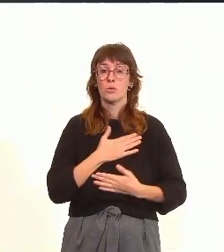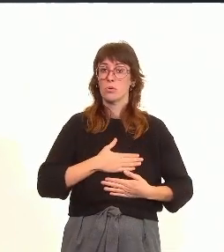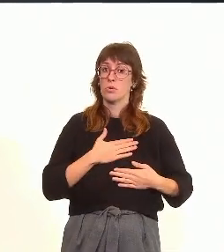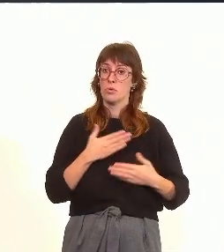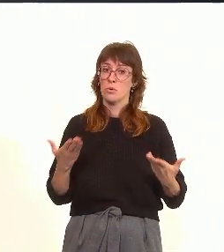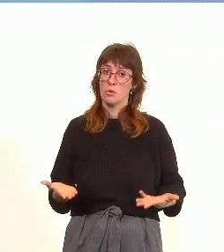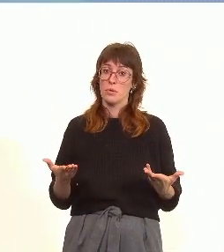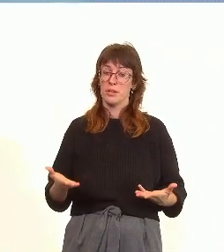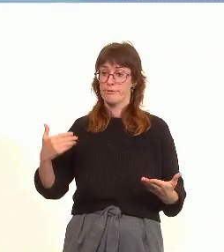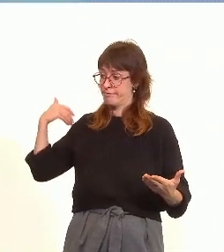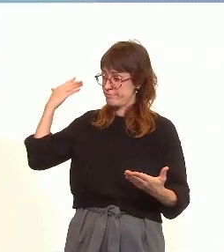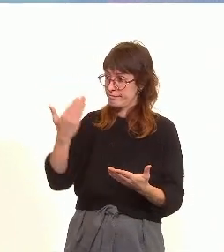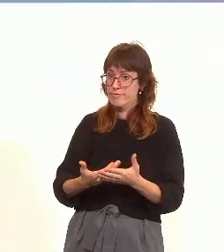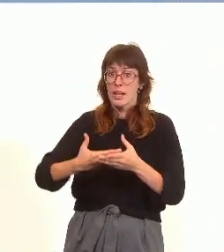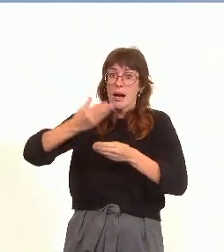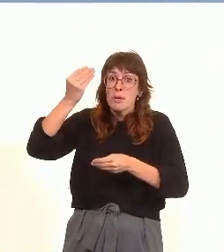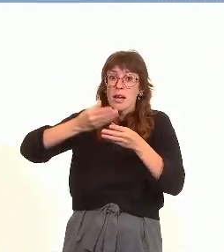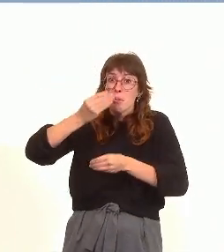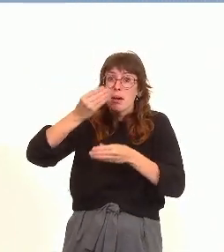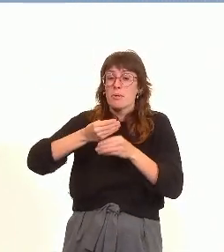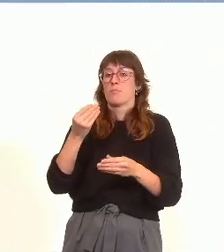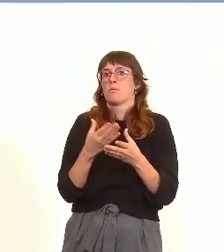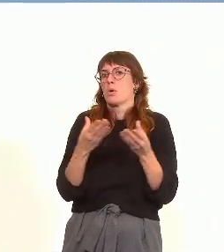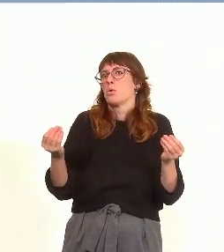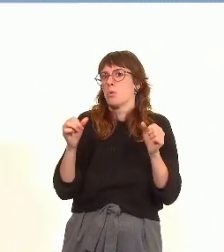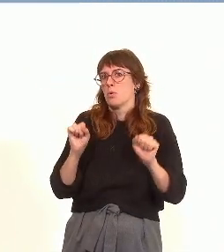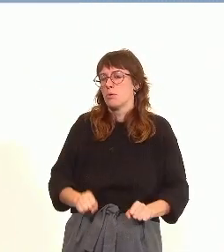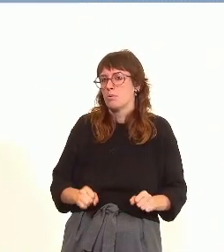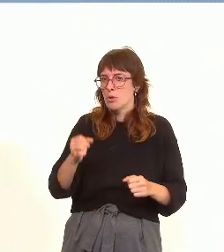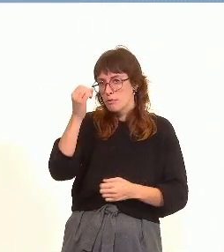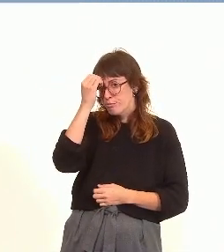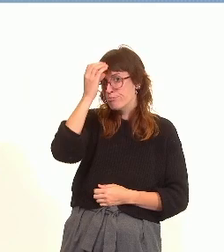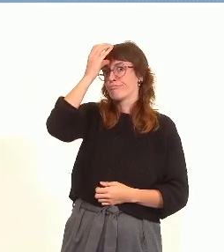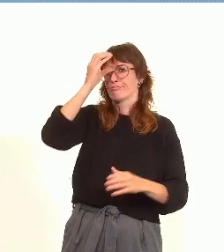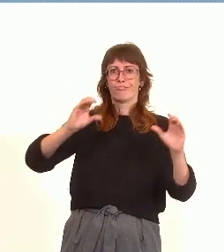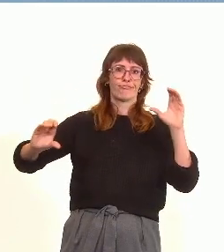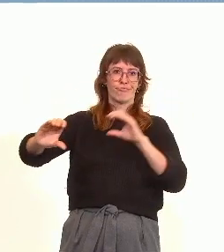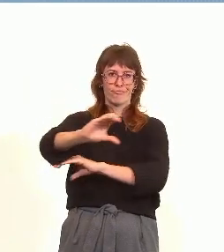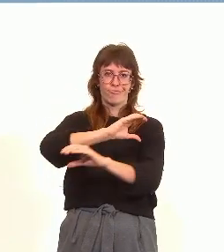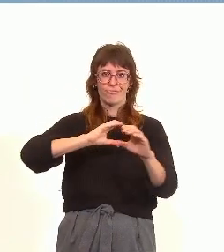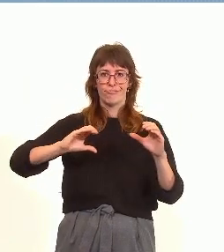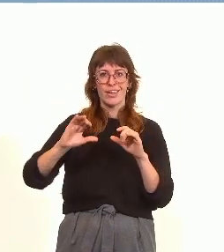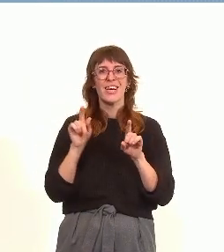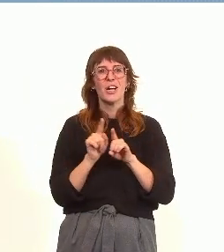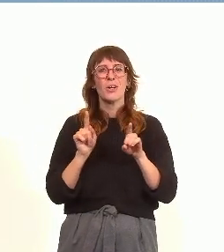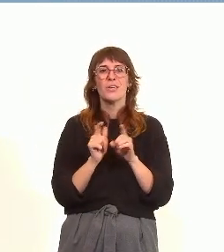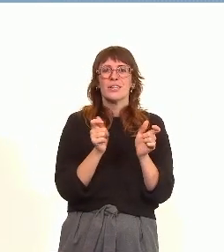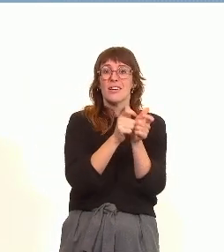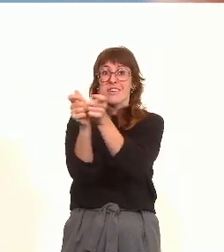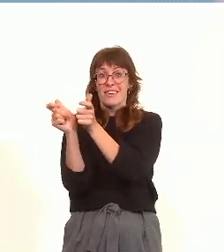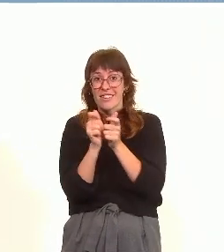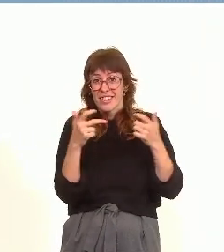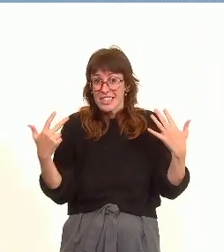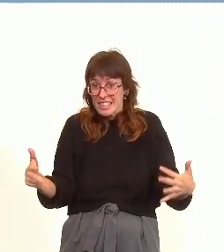de voir, comme je le disais, des vraies pépites qui vont inspirer, je pense, l'ensemble des territoires. Et ces deuxièmes rendez-vous de l'innovation vont être pour